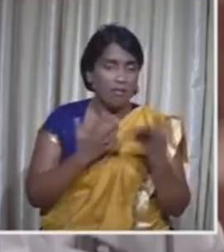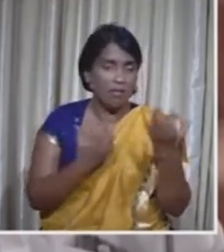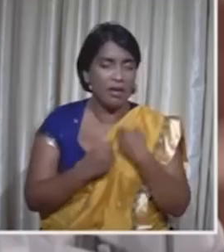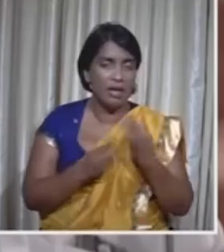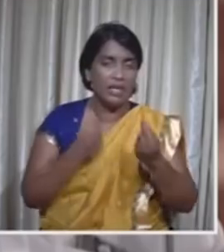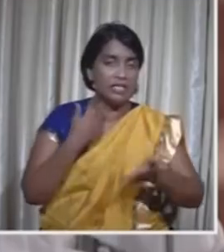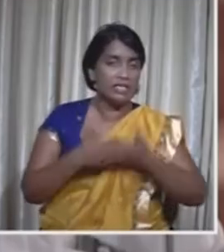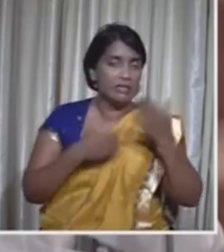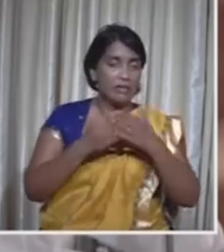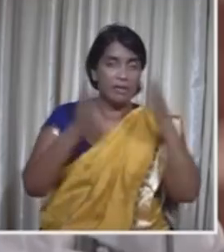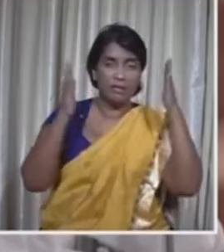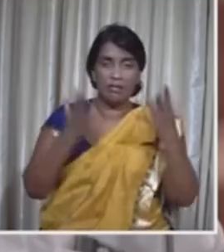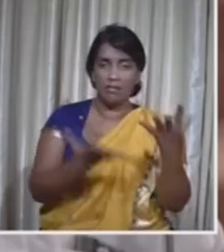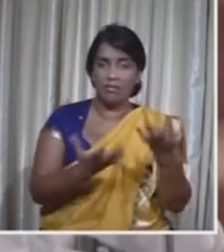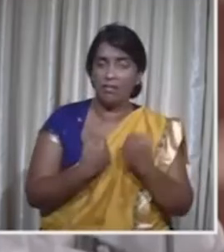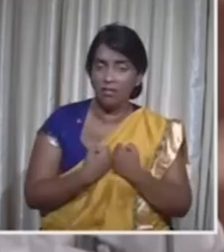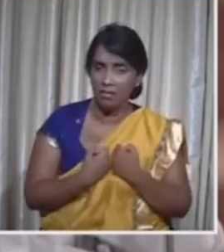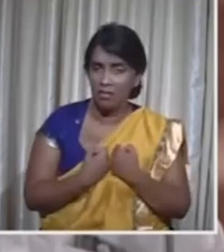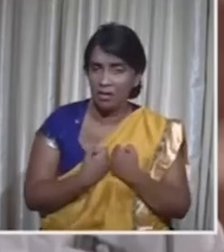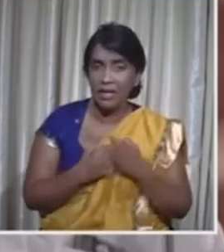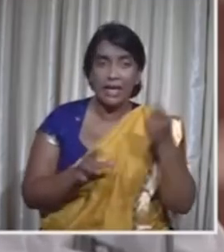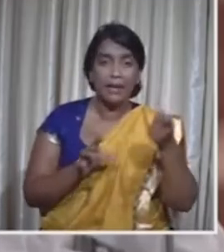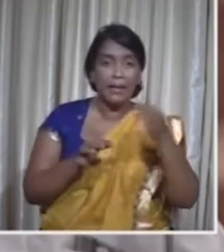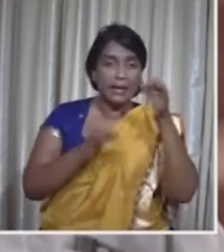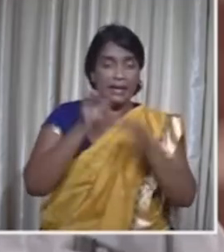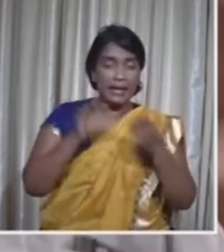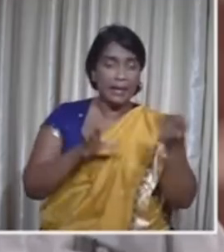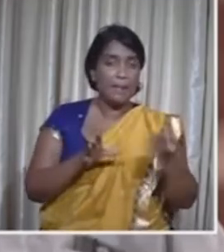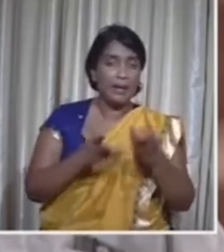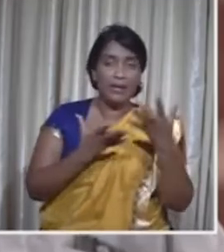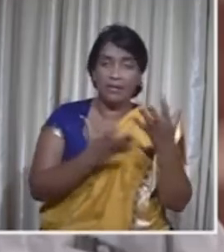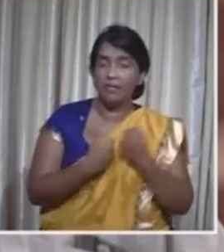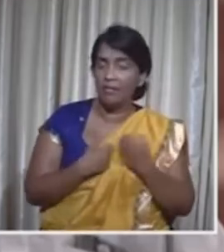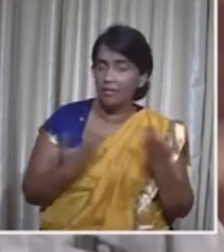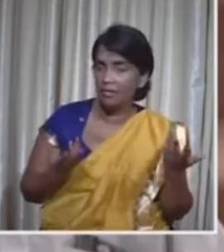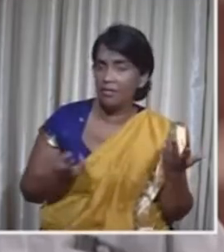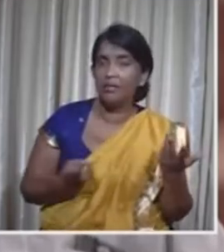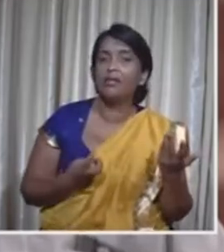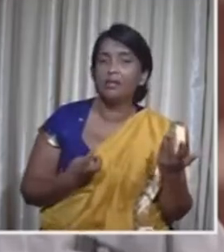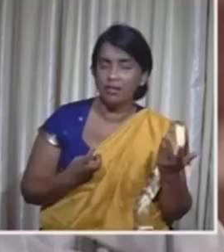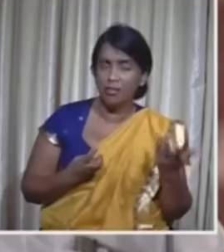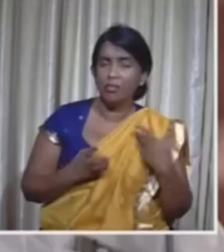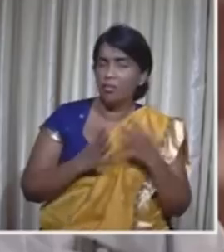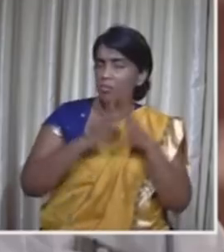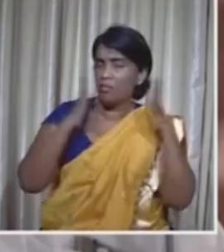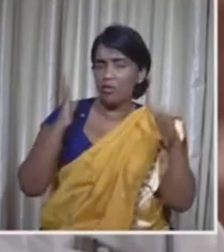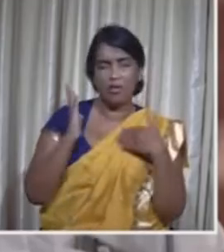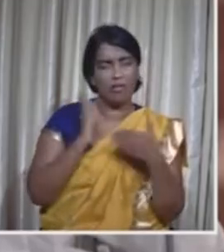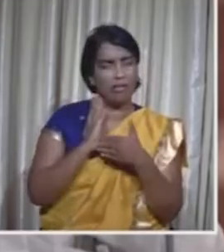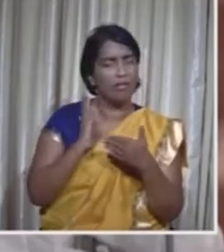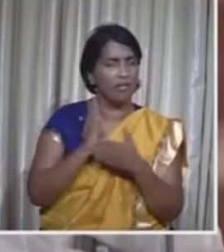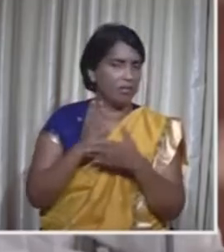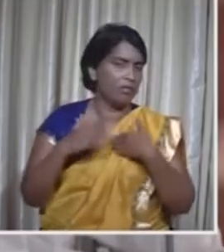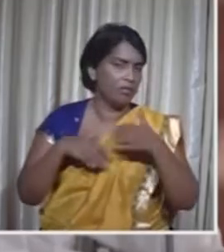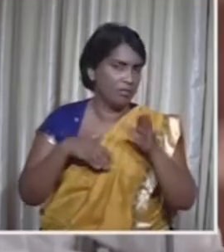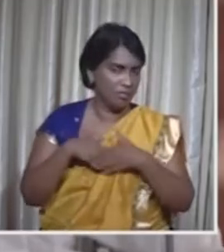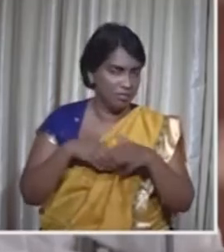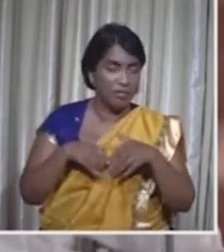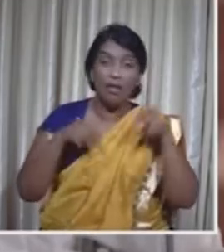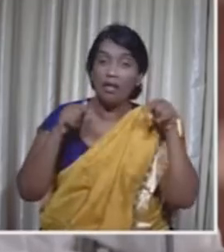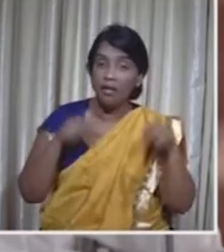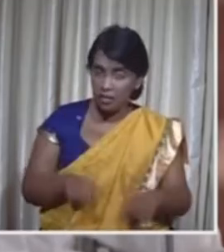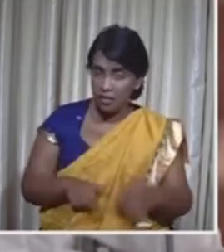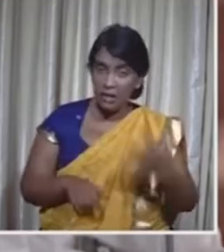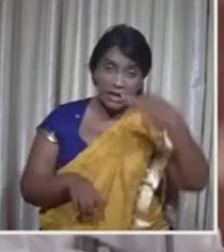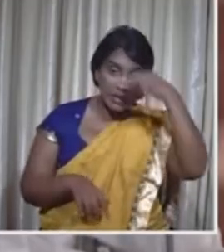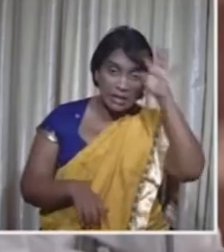சந்தித்தவர்கள். இப்பொழுதுதான் சிங்கள மக்கள் இந்த நாட்டில் இந்த துன்பங்களை சந்திக்க தயாராக இருக்கிறார்கள். அவர்கள் இப்பொழுதுதான் வரிசையிலே நிற்கிறார்கள். இதுவரை இந்த